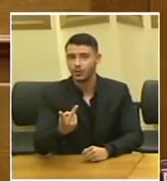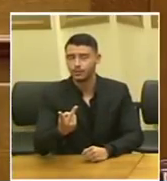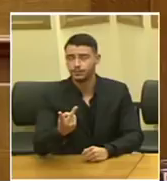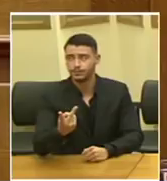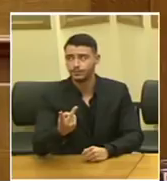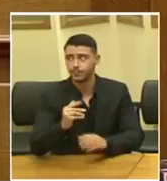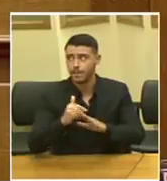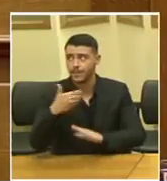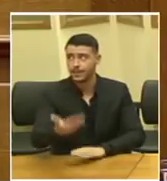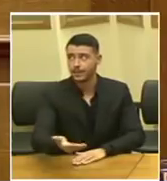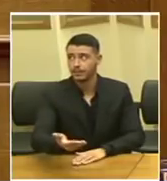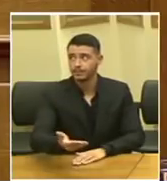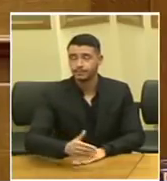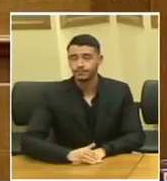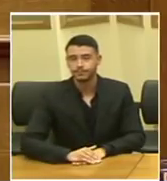1992...